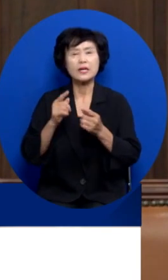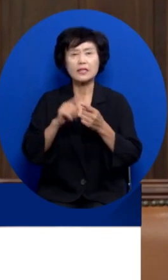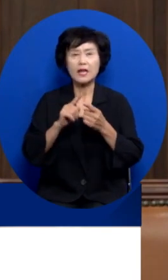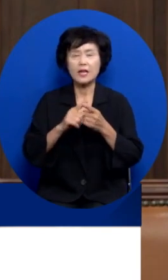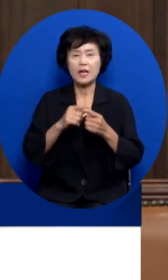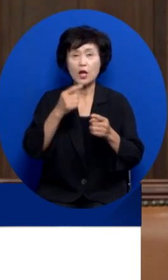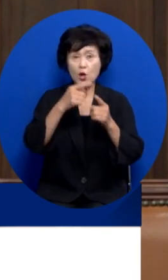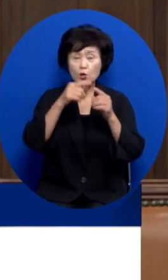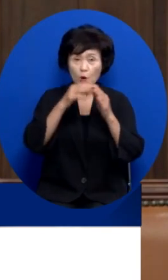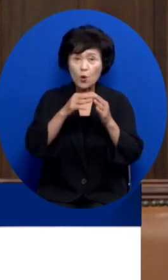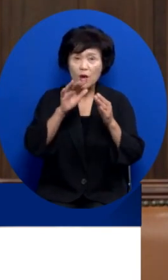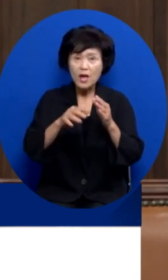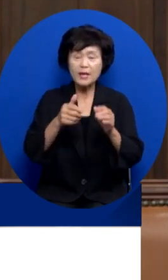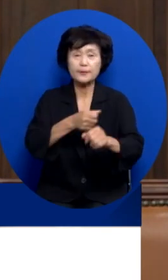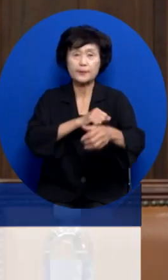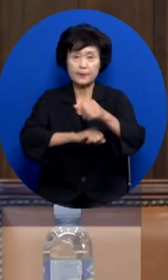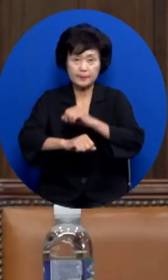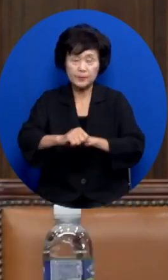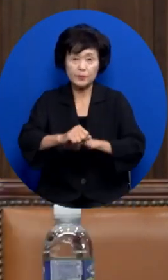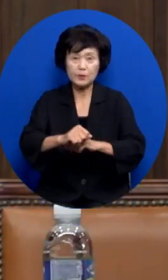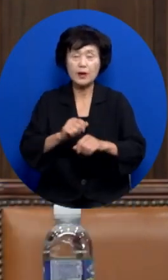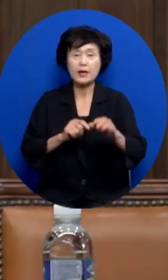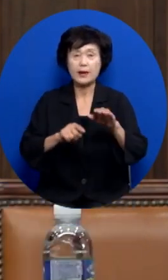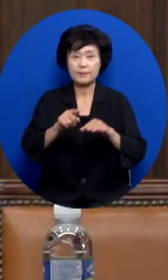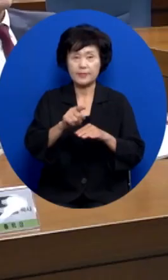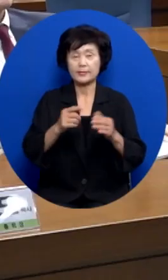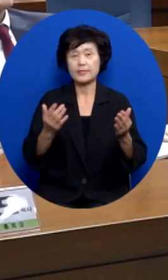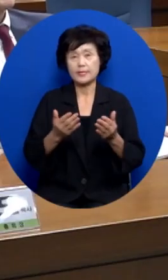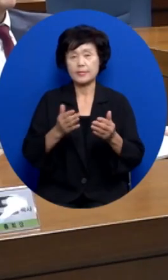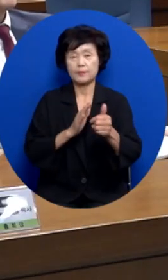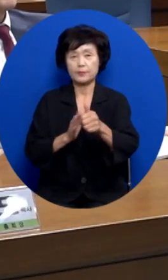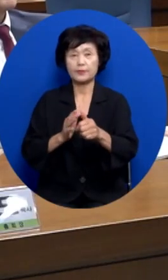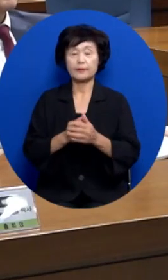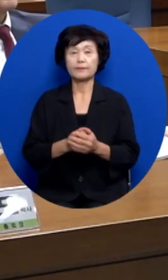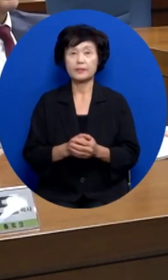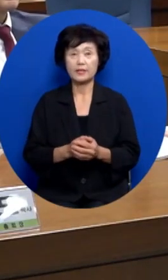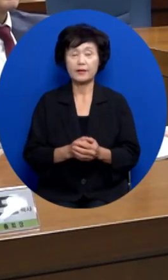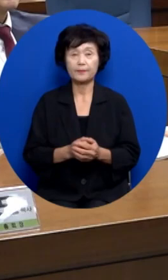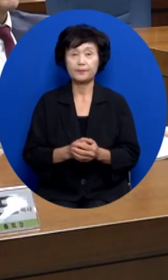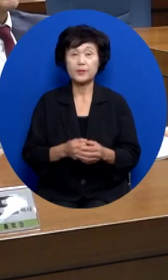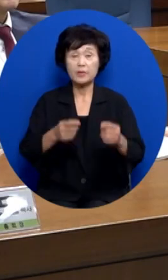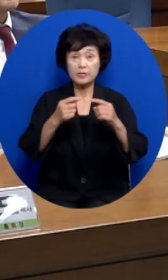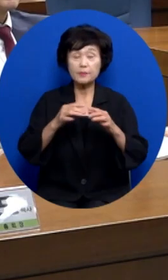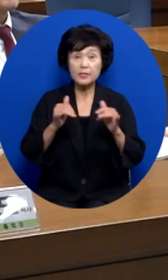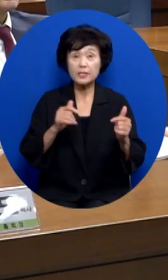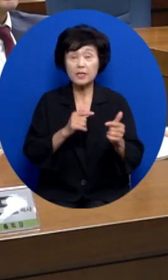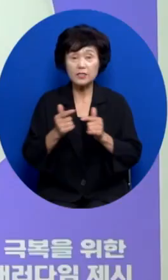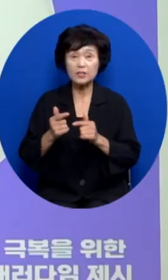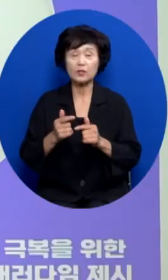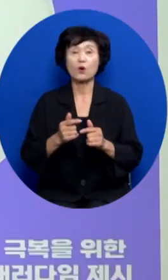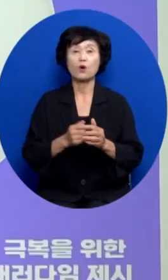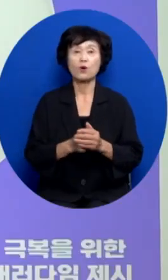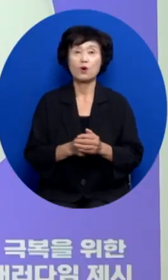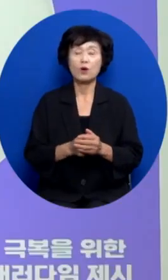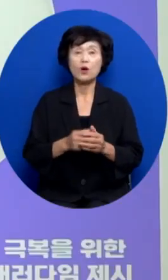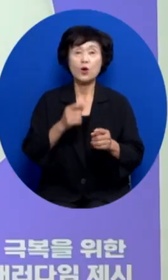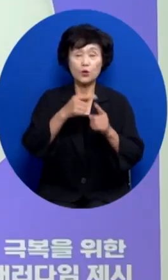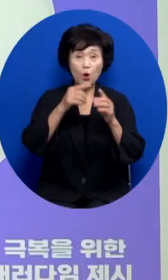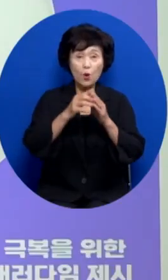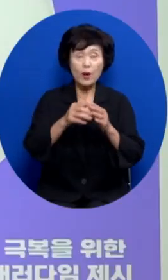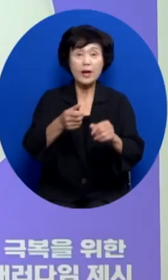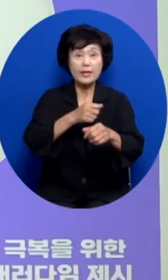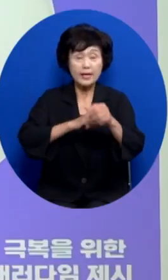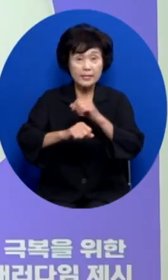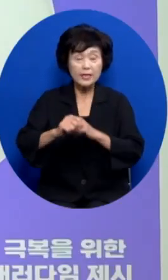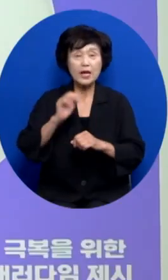기독교에서 나서서 오늘처럼 앞장서 주셔야 정말. 포럼에 자리한 목회자들도 기후위기 극복에 교회가 나서야 할